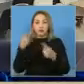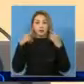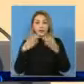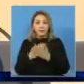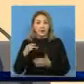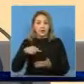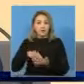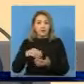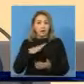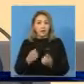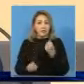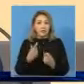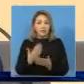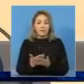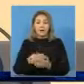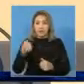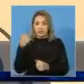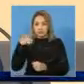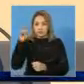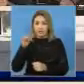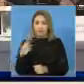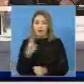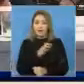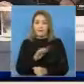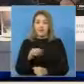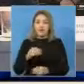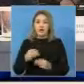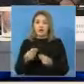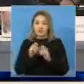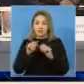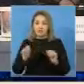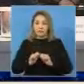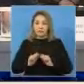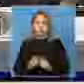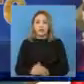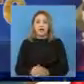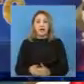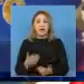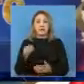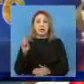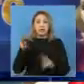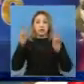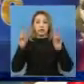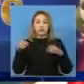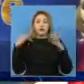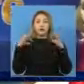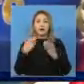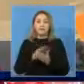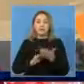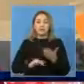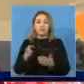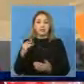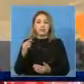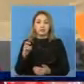жүрген жүйріктер анықталды. Әдеби байқау жеңімпаздары 1 миллион теңге қаржылай сертификатқа ие болды. Тақау Ақтанов атындағы жүлдені жазушы